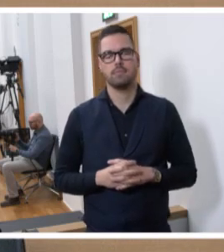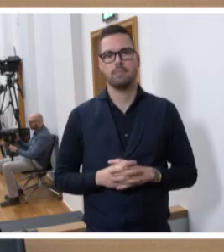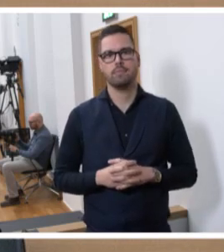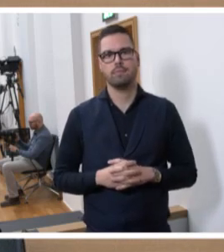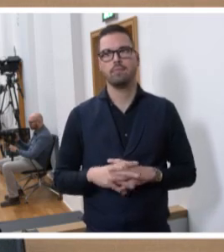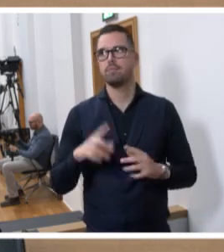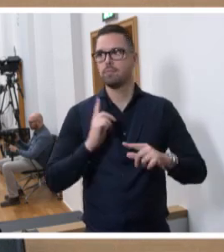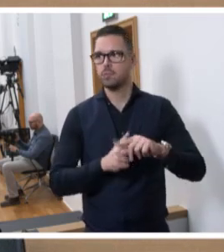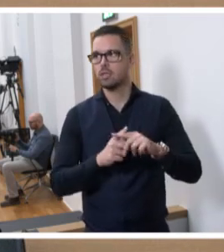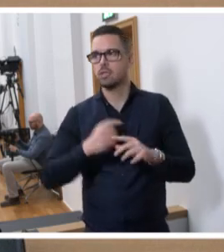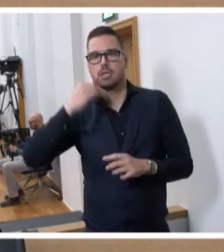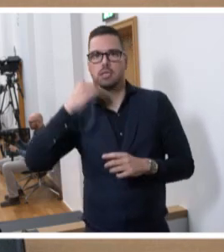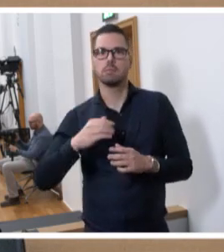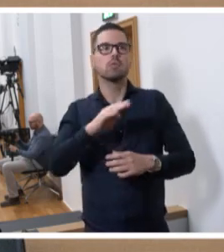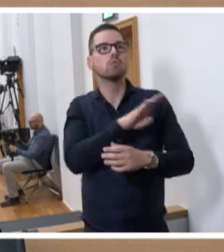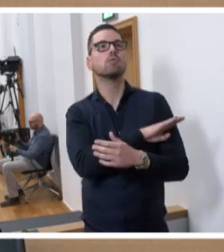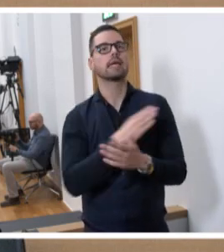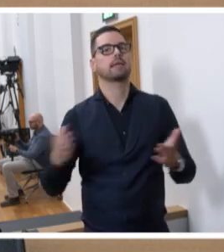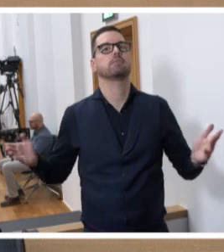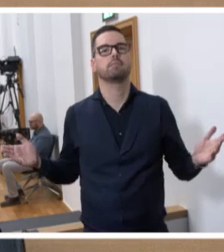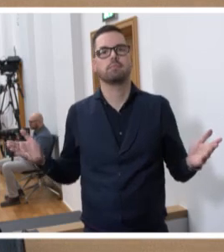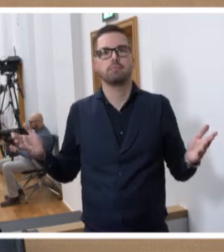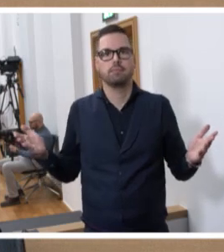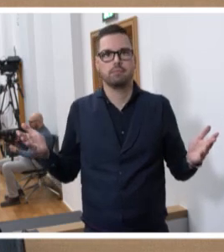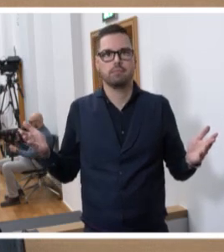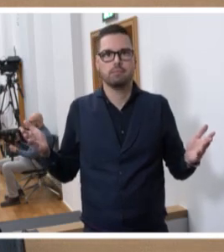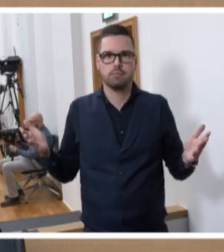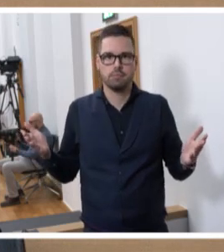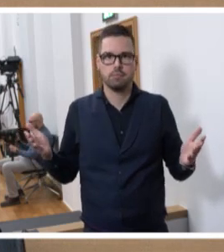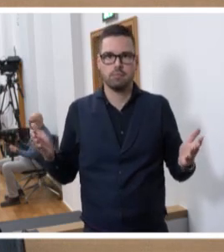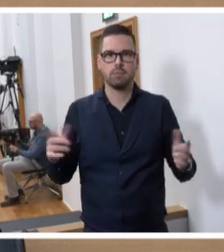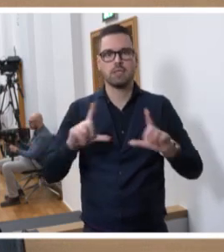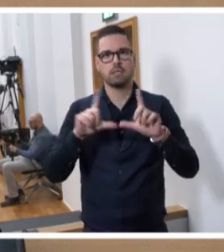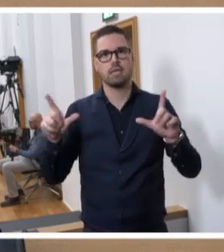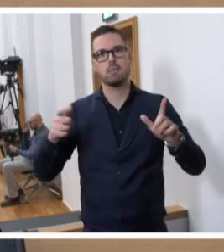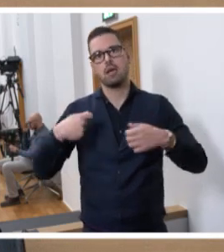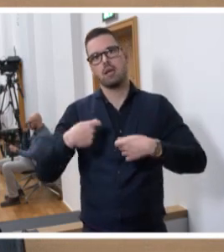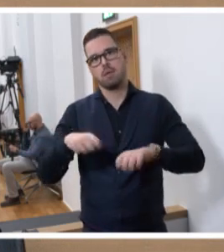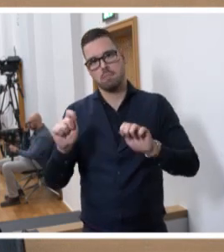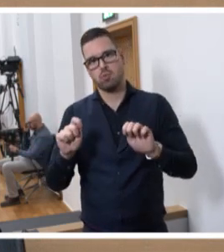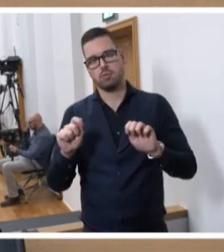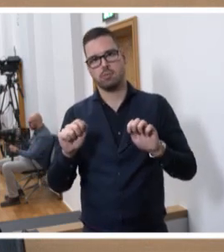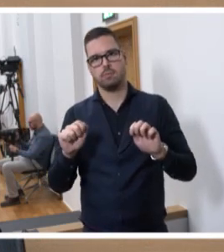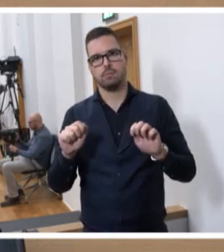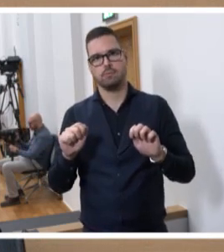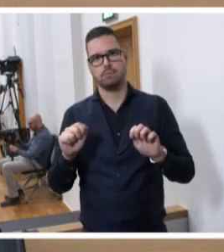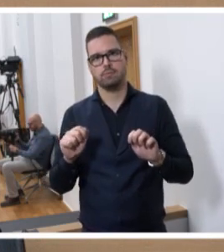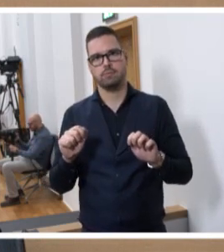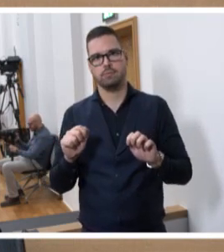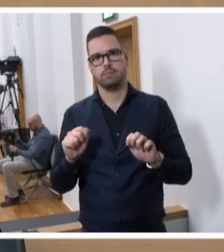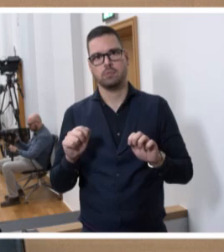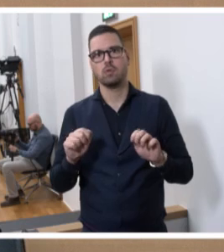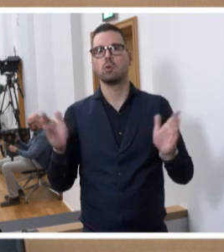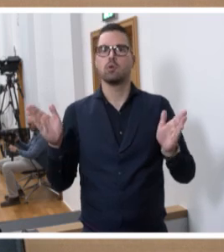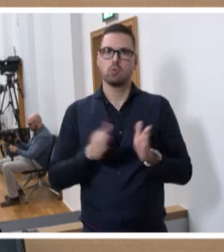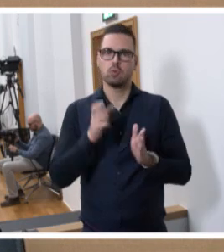und liebe Kolleginnen und Kollegen zum Thema bauen möchte ich an der Stelle auch nur noch ein paar kurze